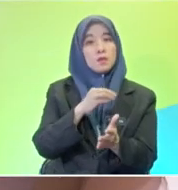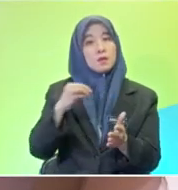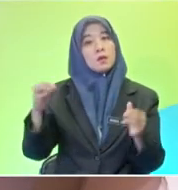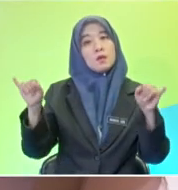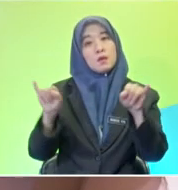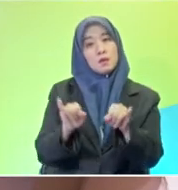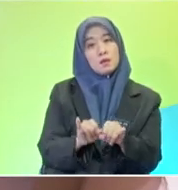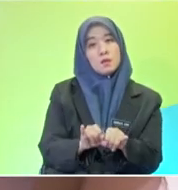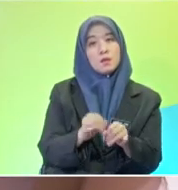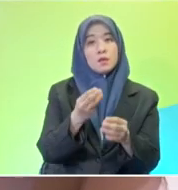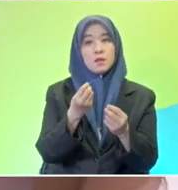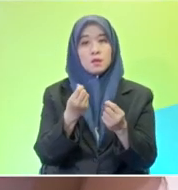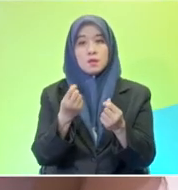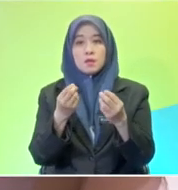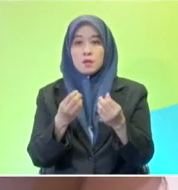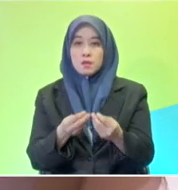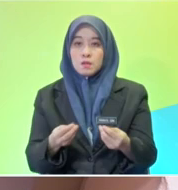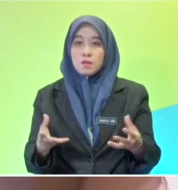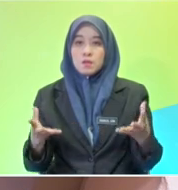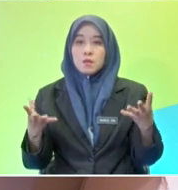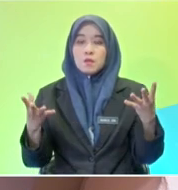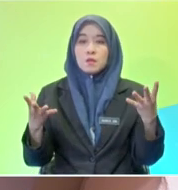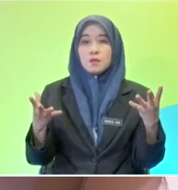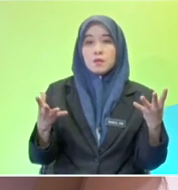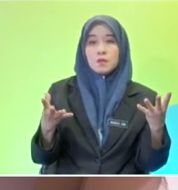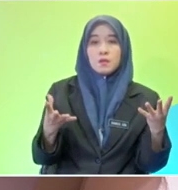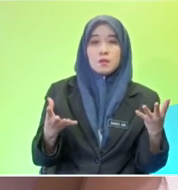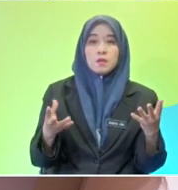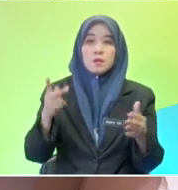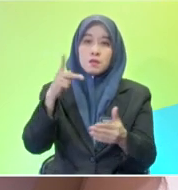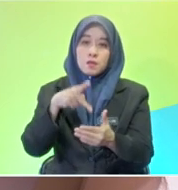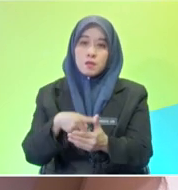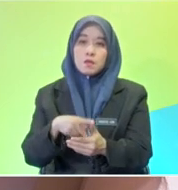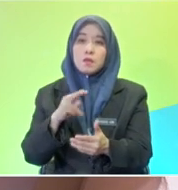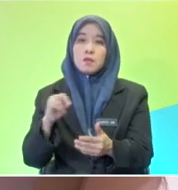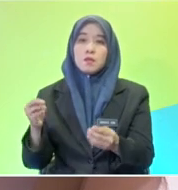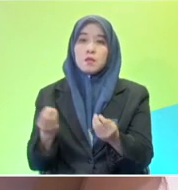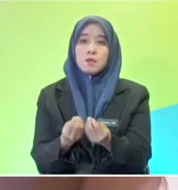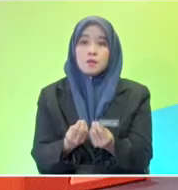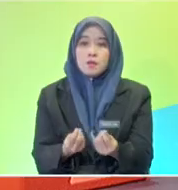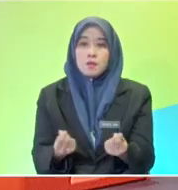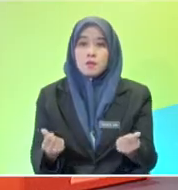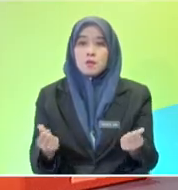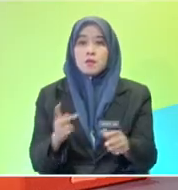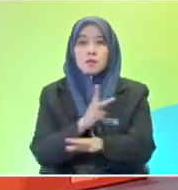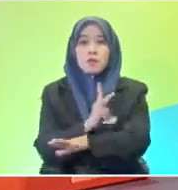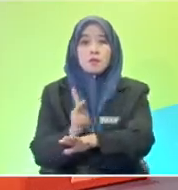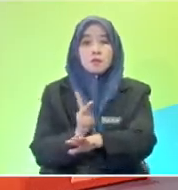juga butiran pasir. Kandungan tanah